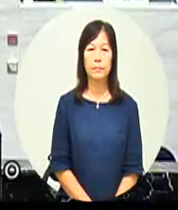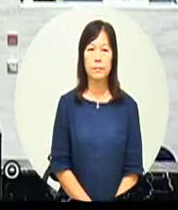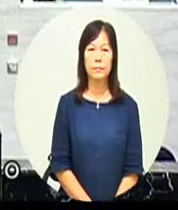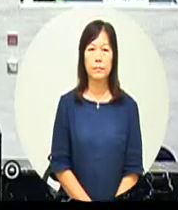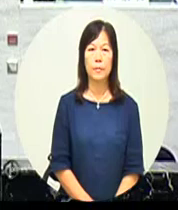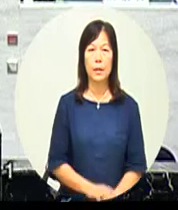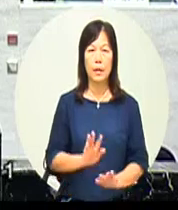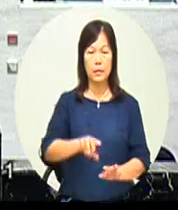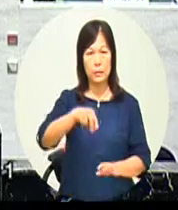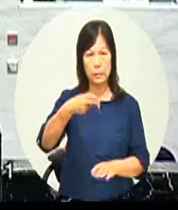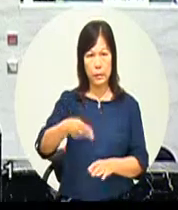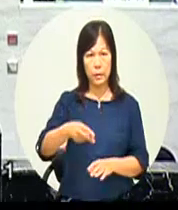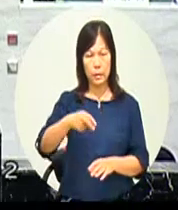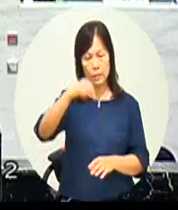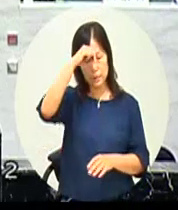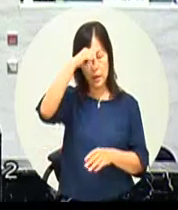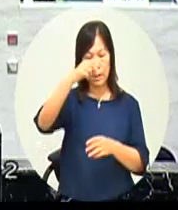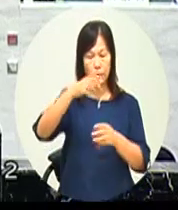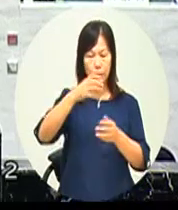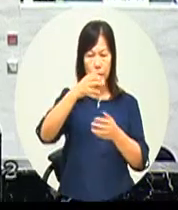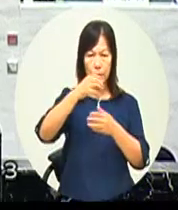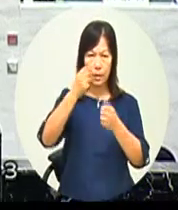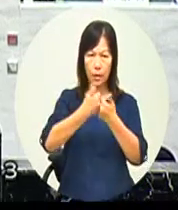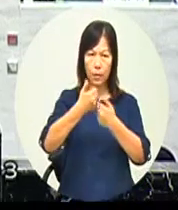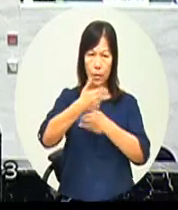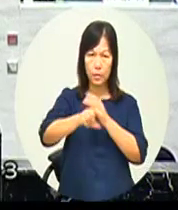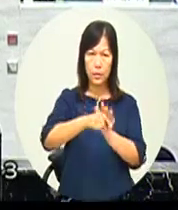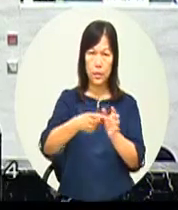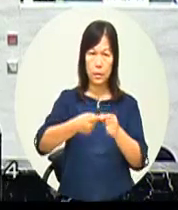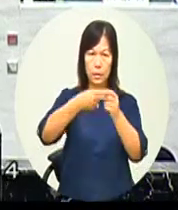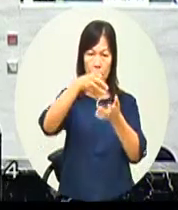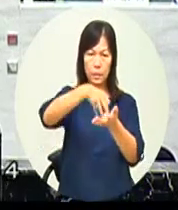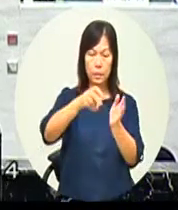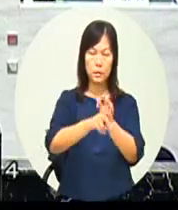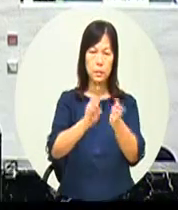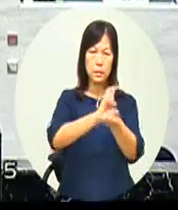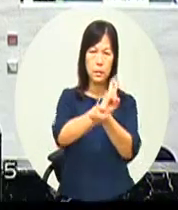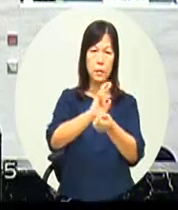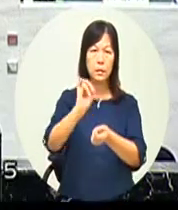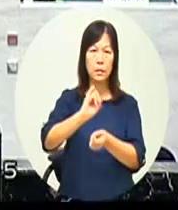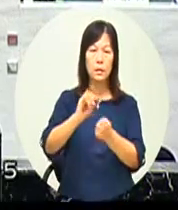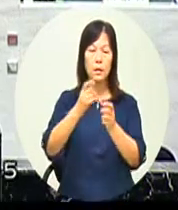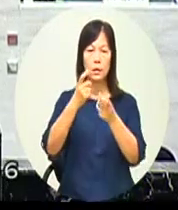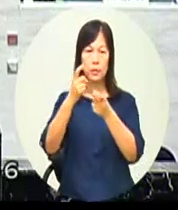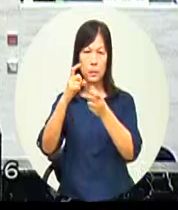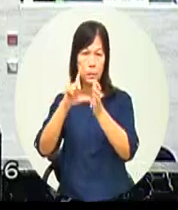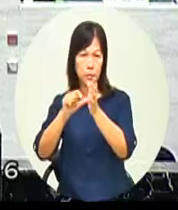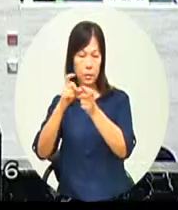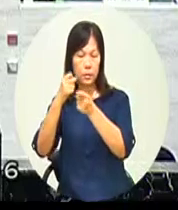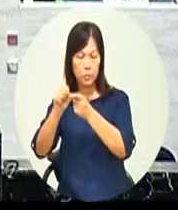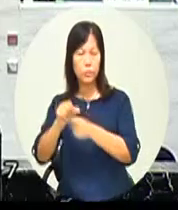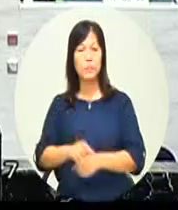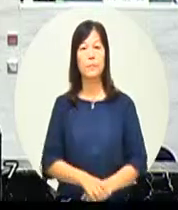那我们下午的议程，第一位登记质询的是林怡农议员，十五分钟。